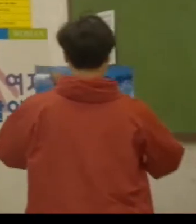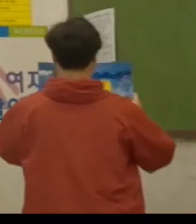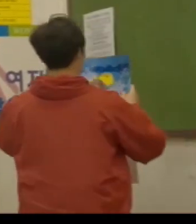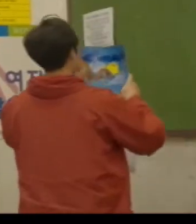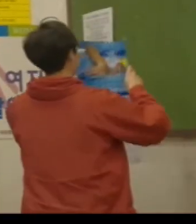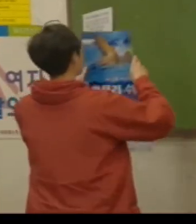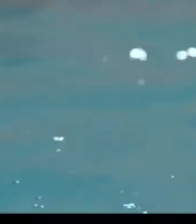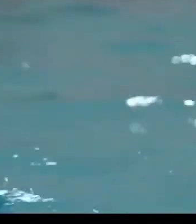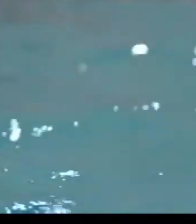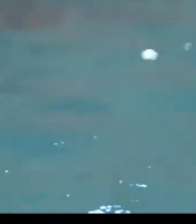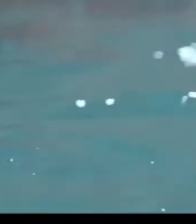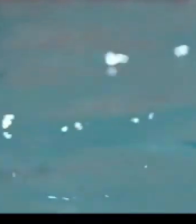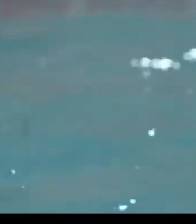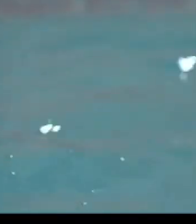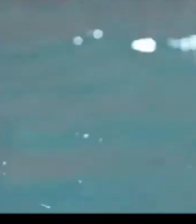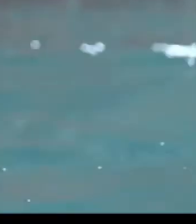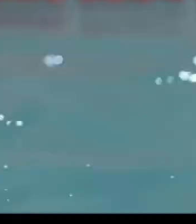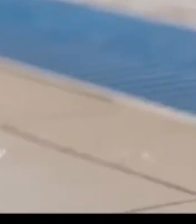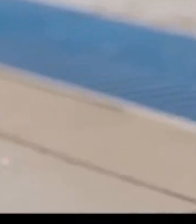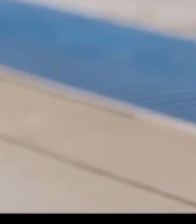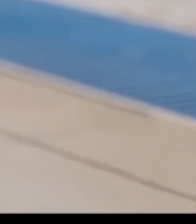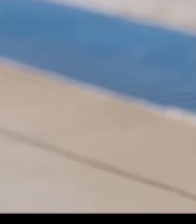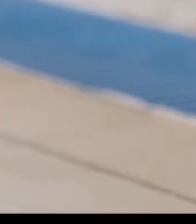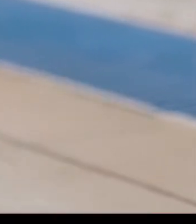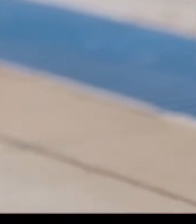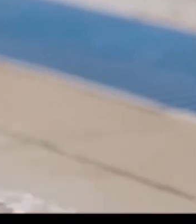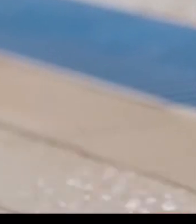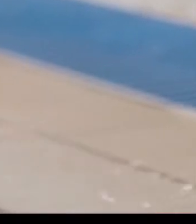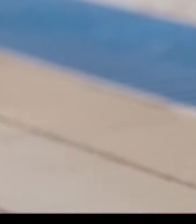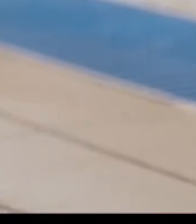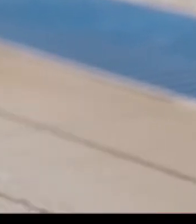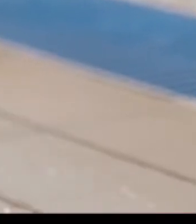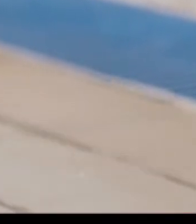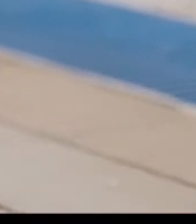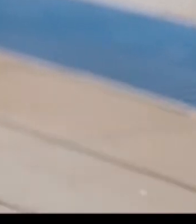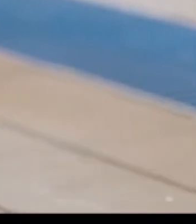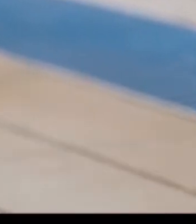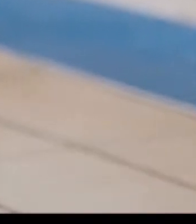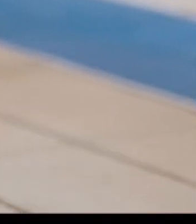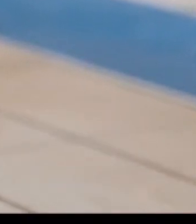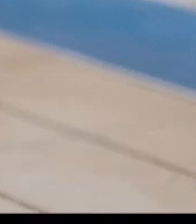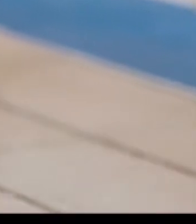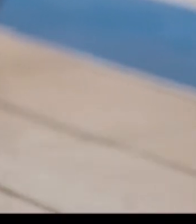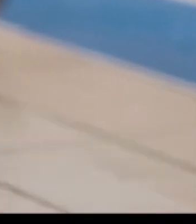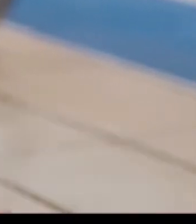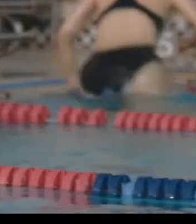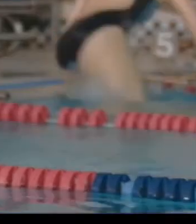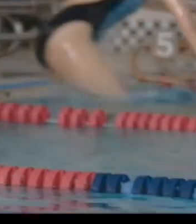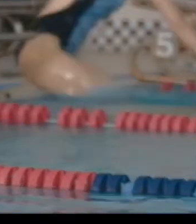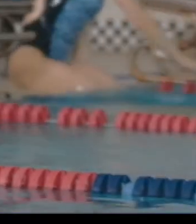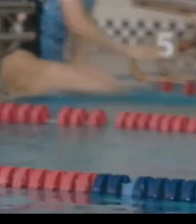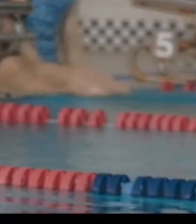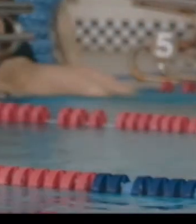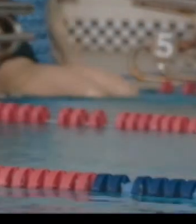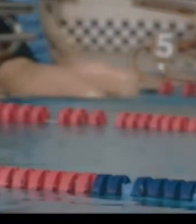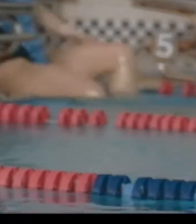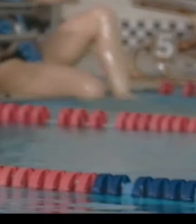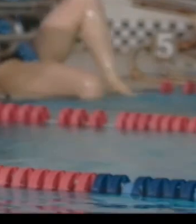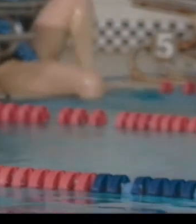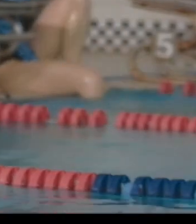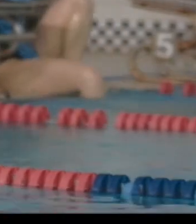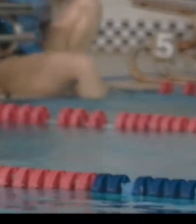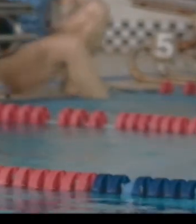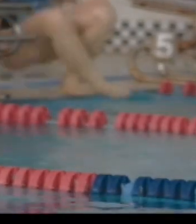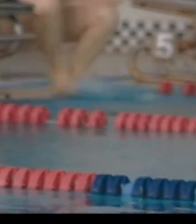한무리 수영대회. 1등 58초 23. 지규가 마른 침을 삼킨다. 박